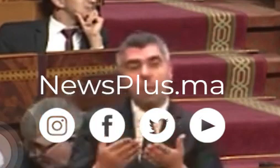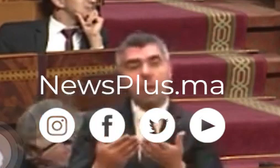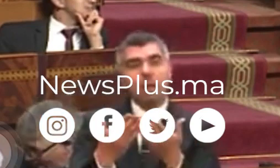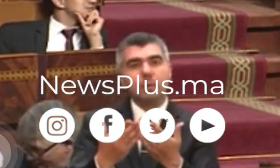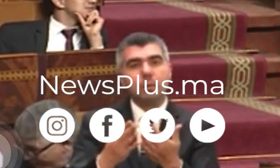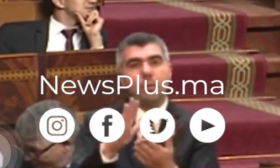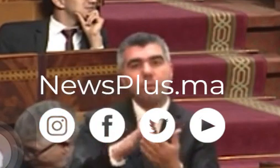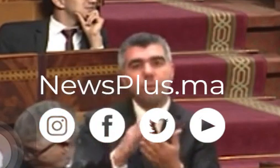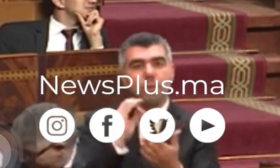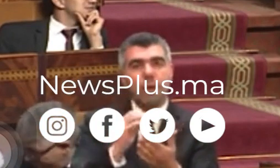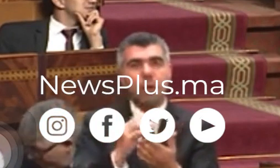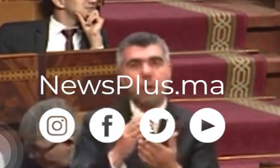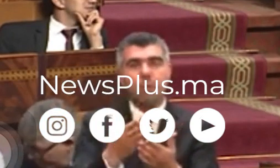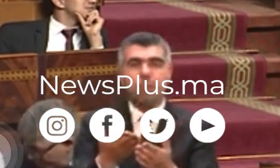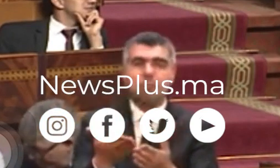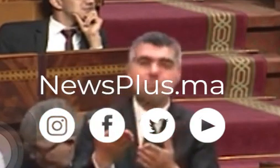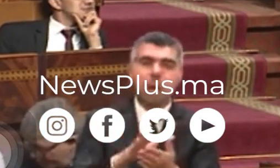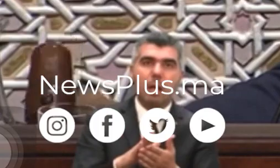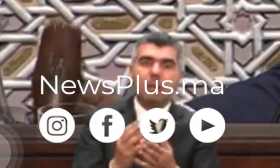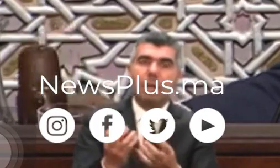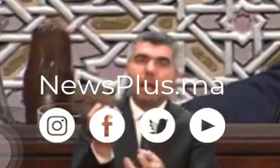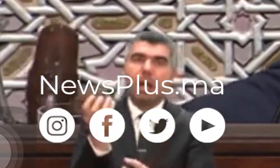جد الشهداء اللي ماتوا في هذا الحارق. لا الى سمحتوا